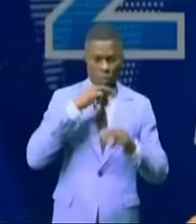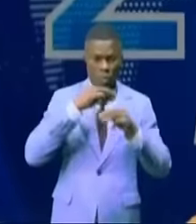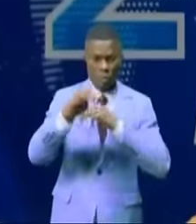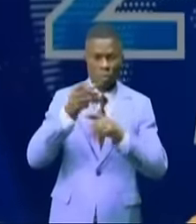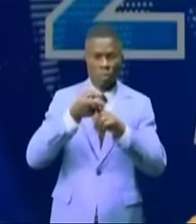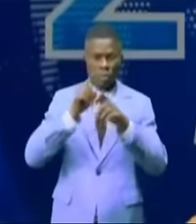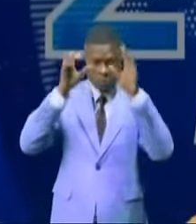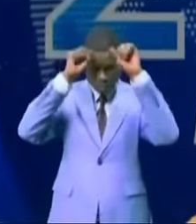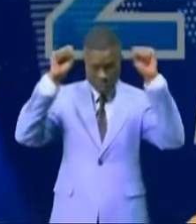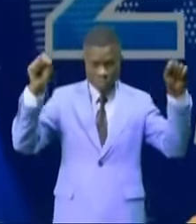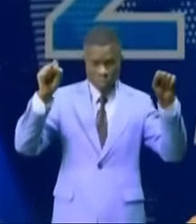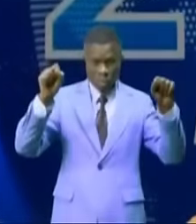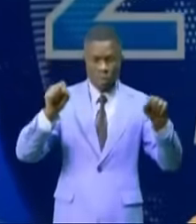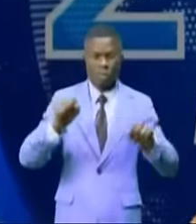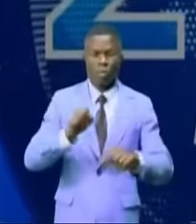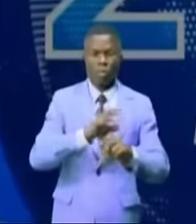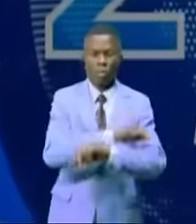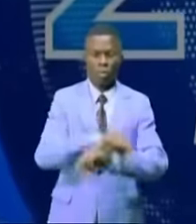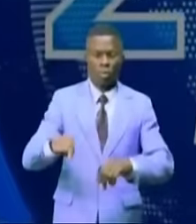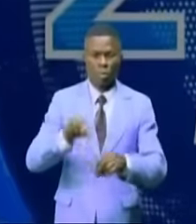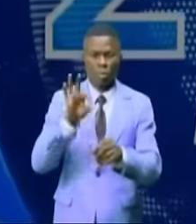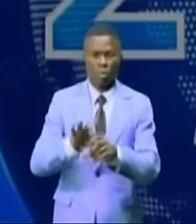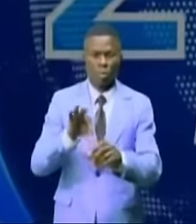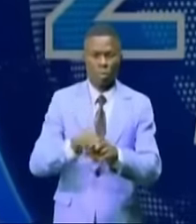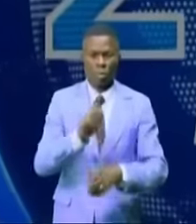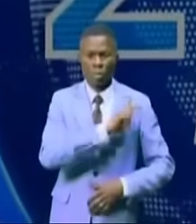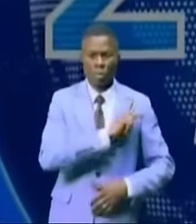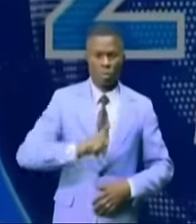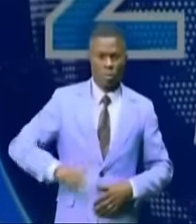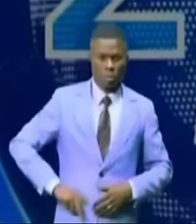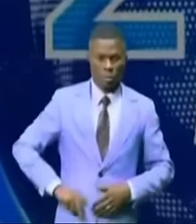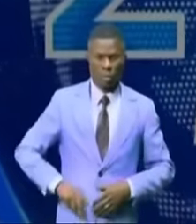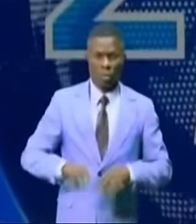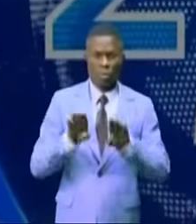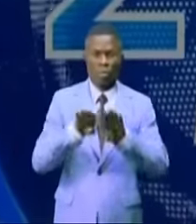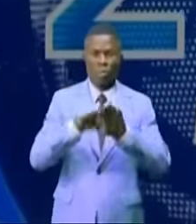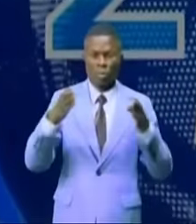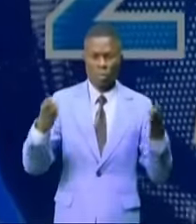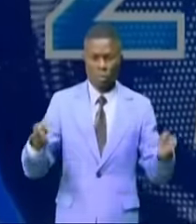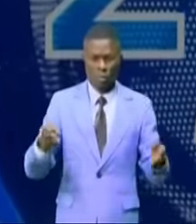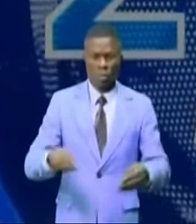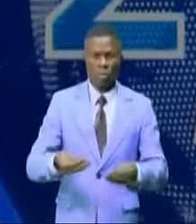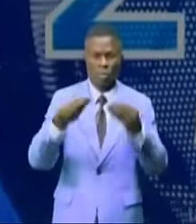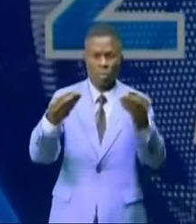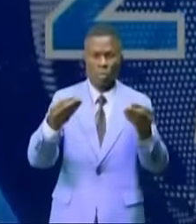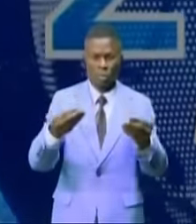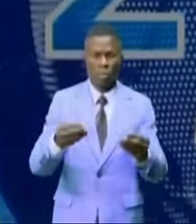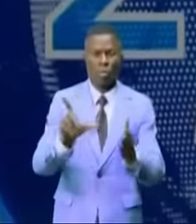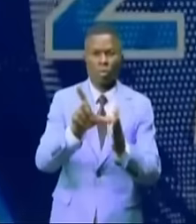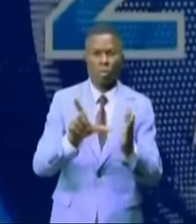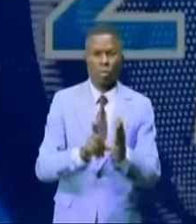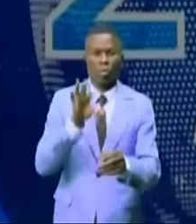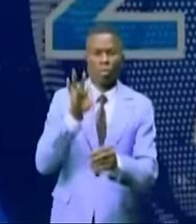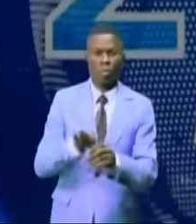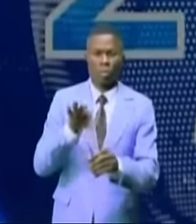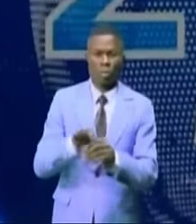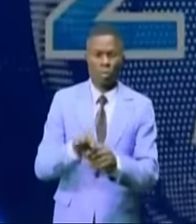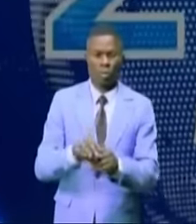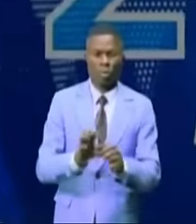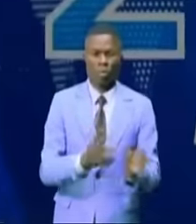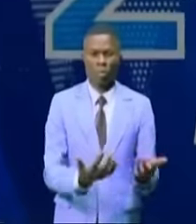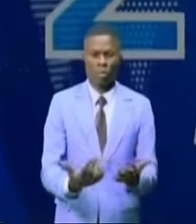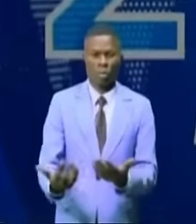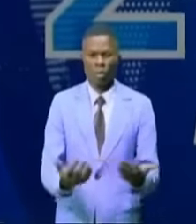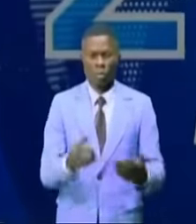du président de la centrale électorale, Denis Kadima, lors de la cérémonie officielle de la remise de la loi électorale en écriture Braille,